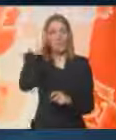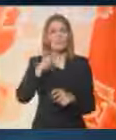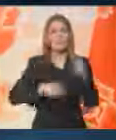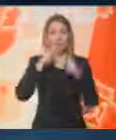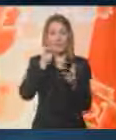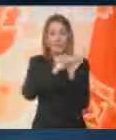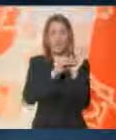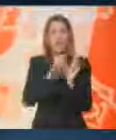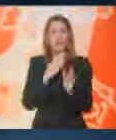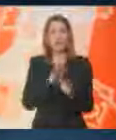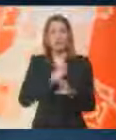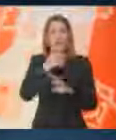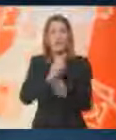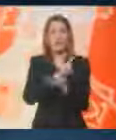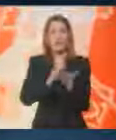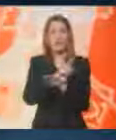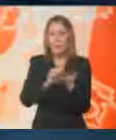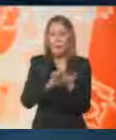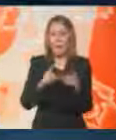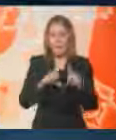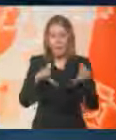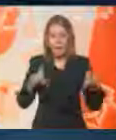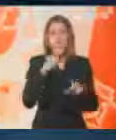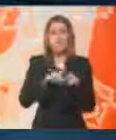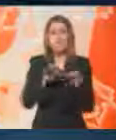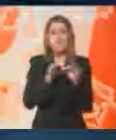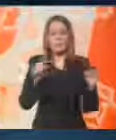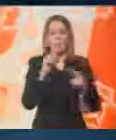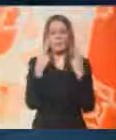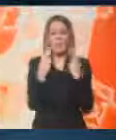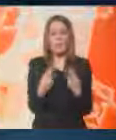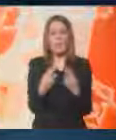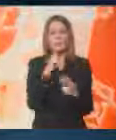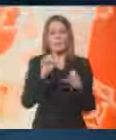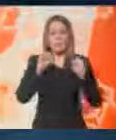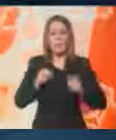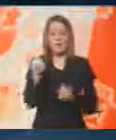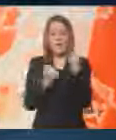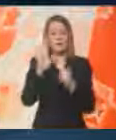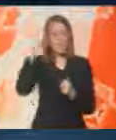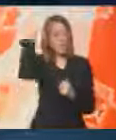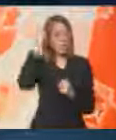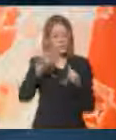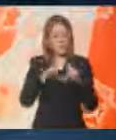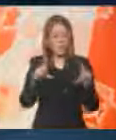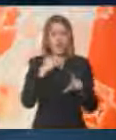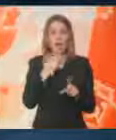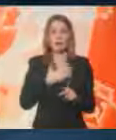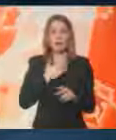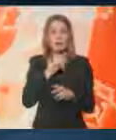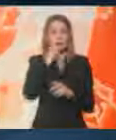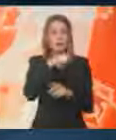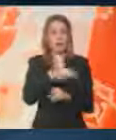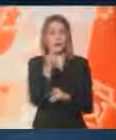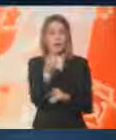gradova mogu na Kosovo, ali sa privremenim tablicama. To je ista mera koja važi i za vlasnike vozila sa kosovskim tablicama, ako žele u neki grad u